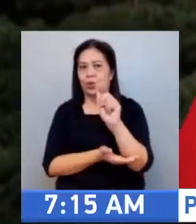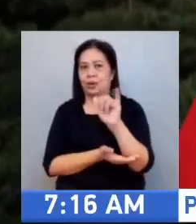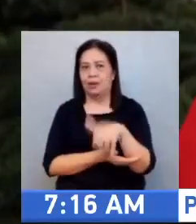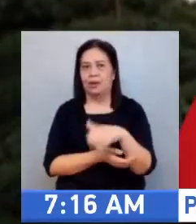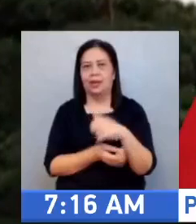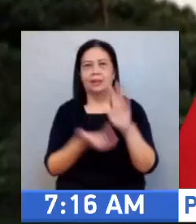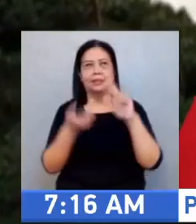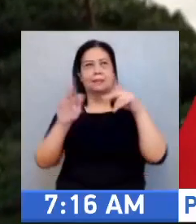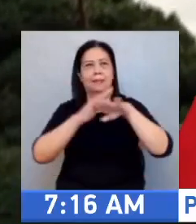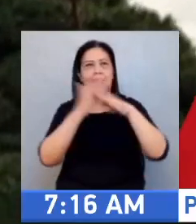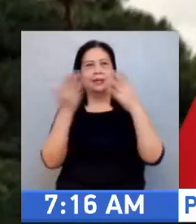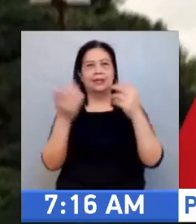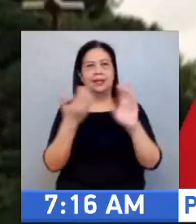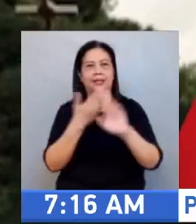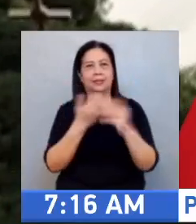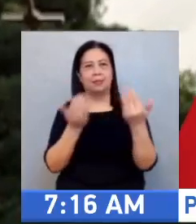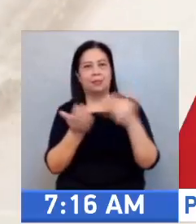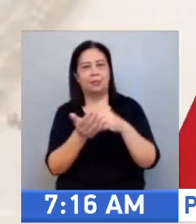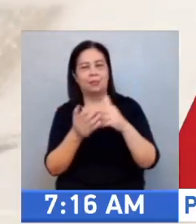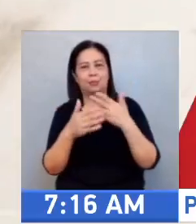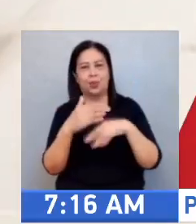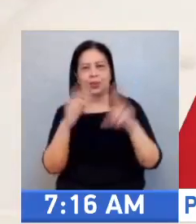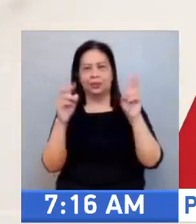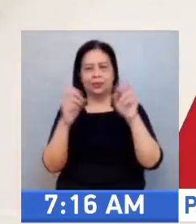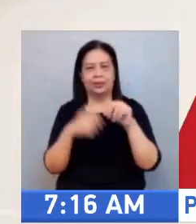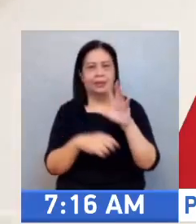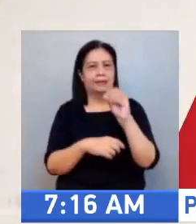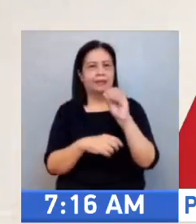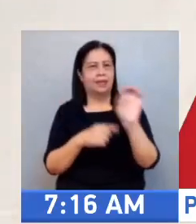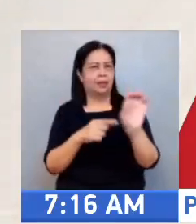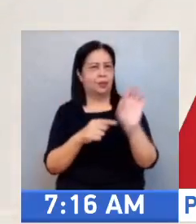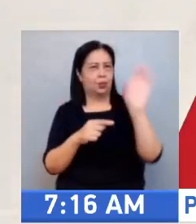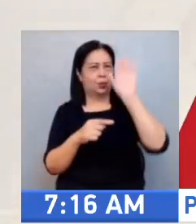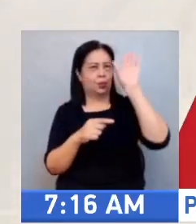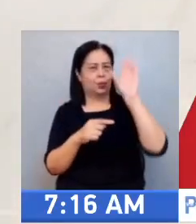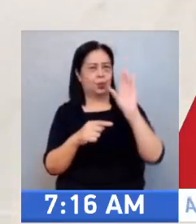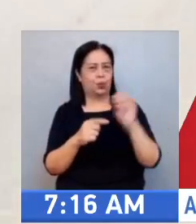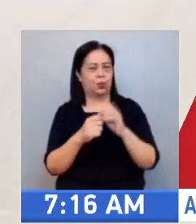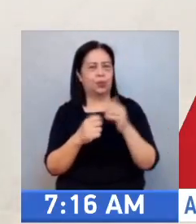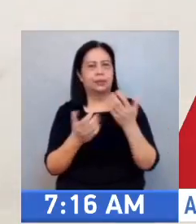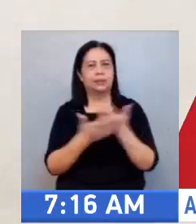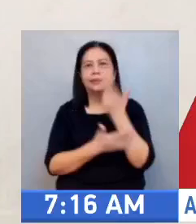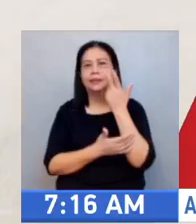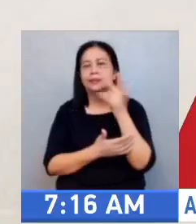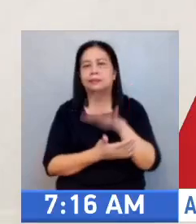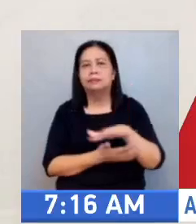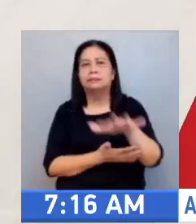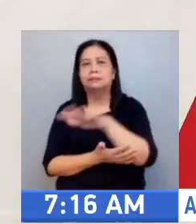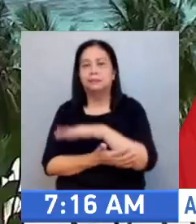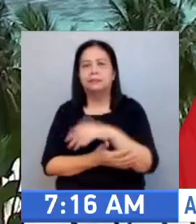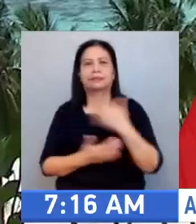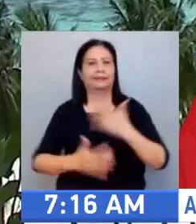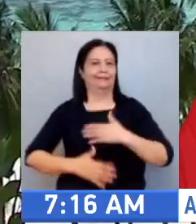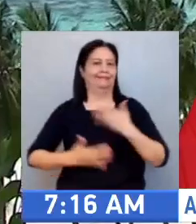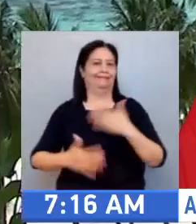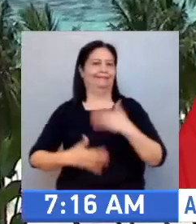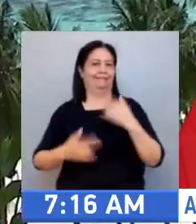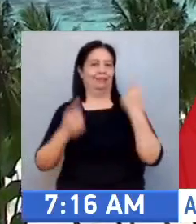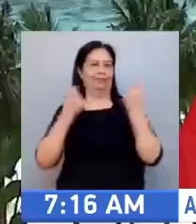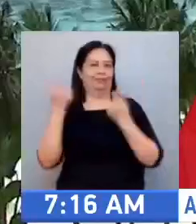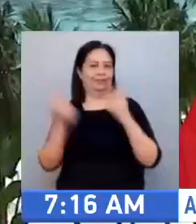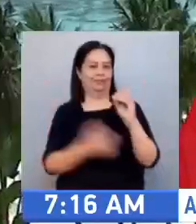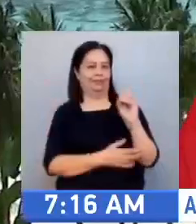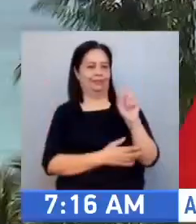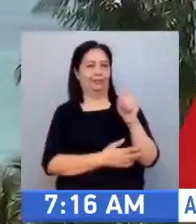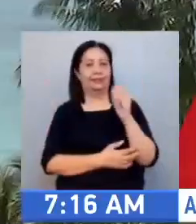Sand Beach. Kasama ito sa 50 extraordinary destinations to explore. Ikinatuwa naman ito ni Tourism Secretary Cristina